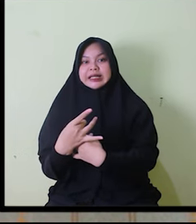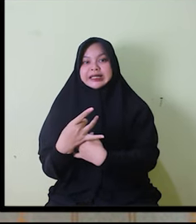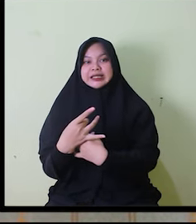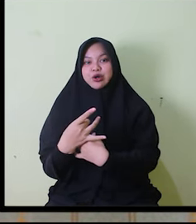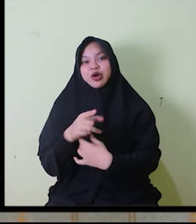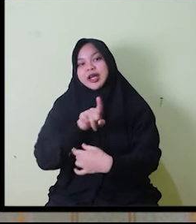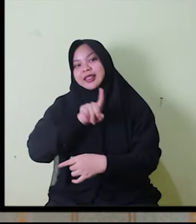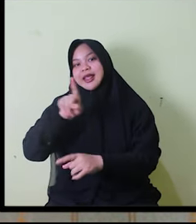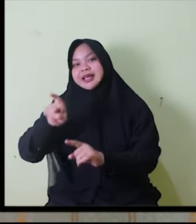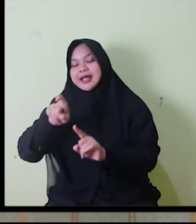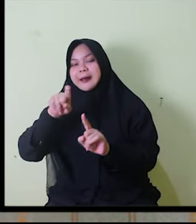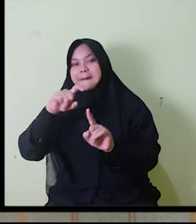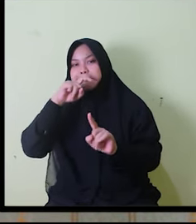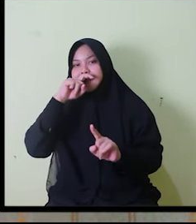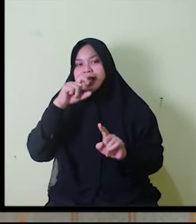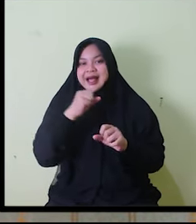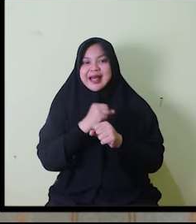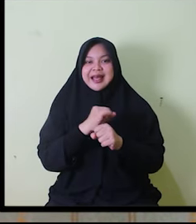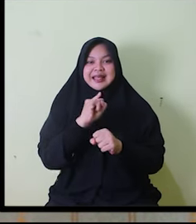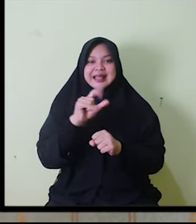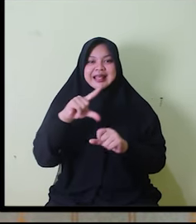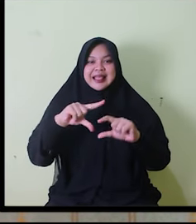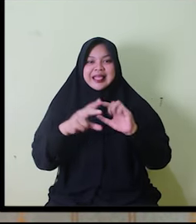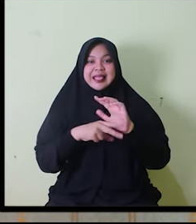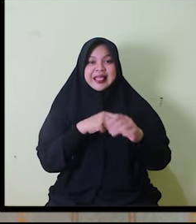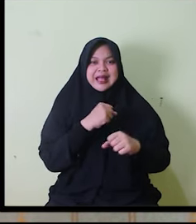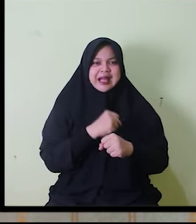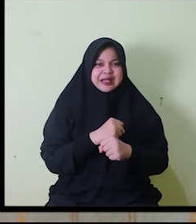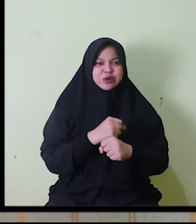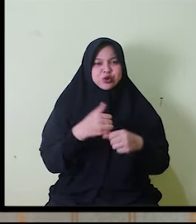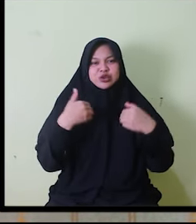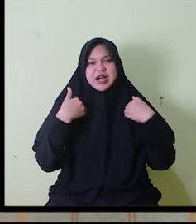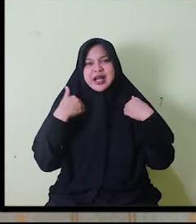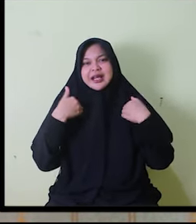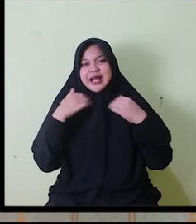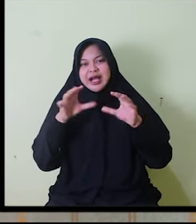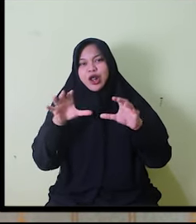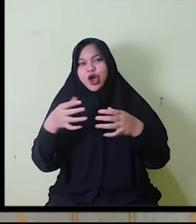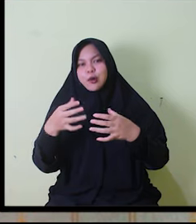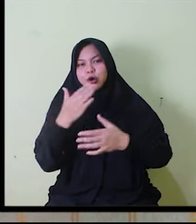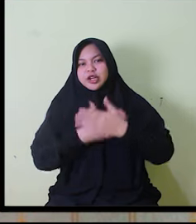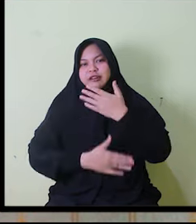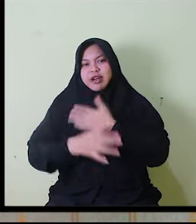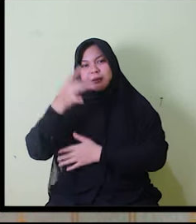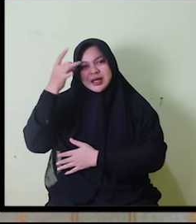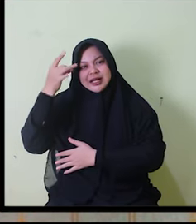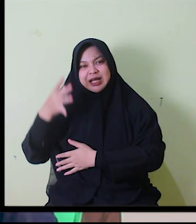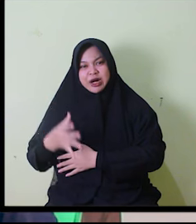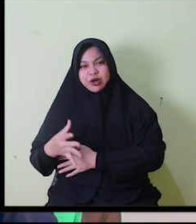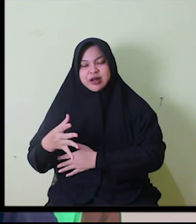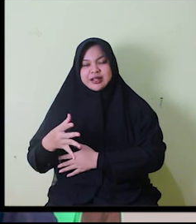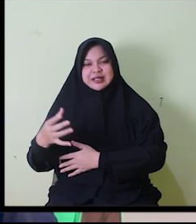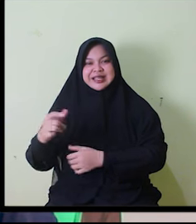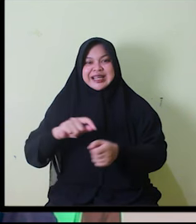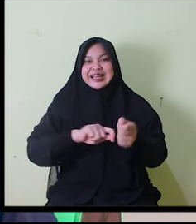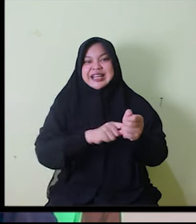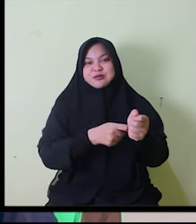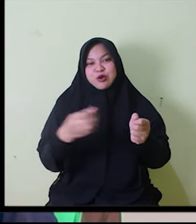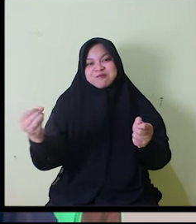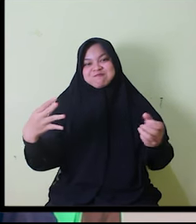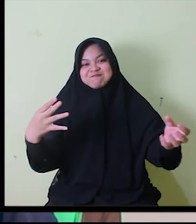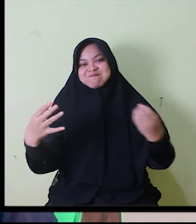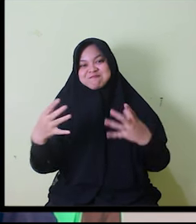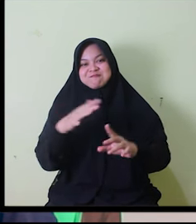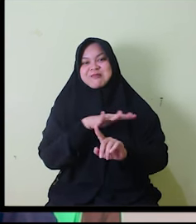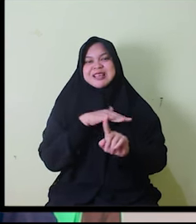Gilang nih dengan adanya kelompok di fabel Kelurahan ini tanggapan masyarakat Bagaimana nih pak ya Terima kasih Bu